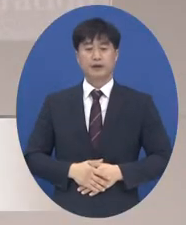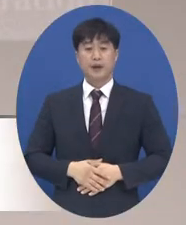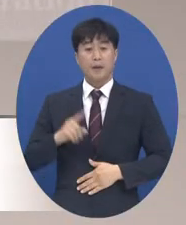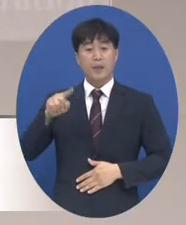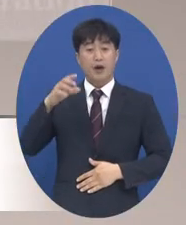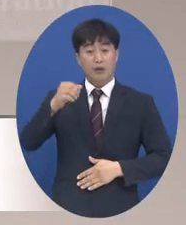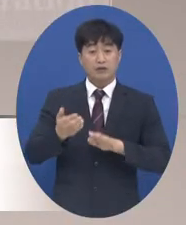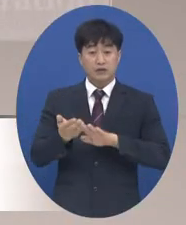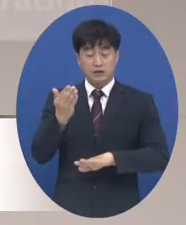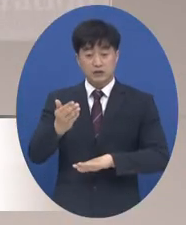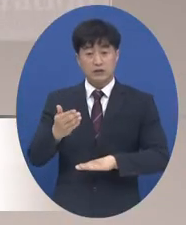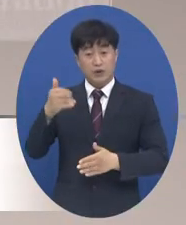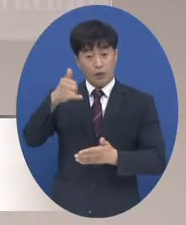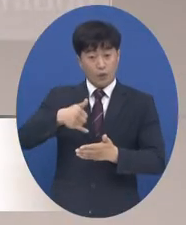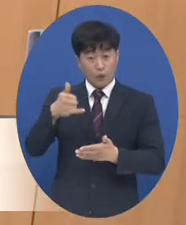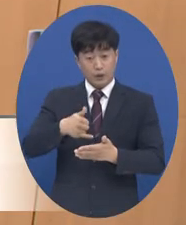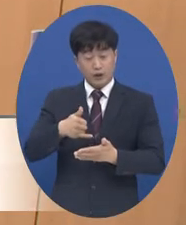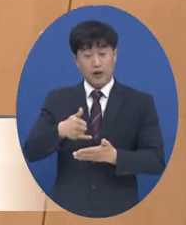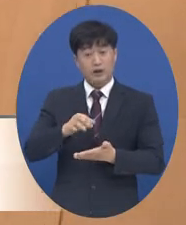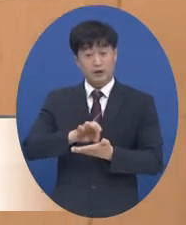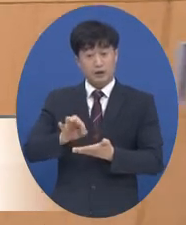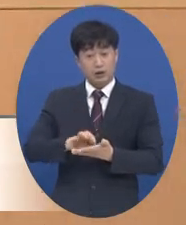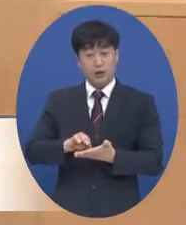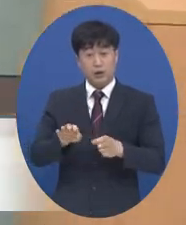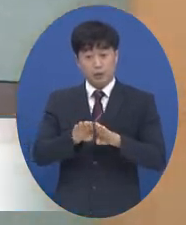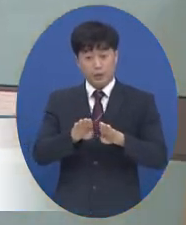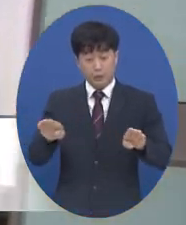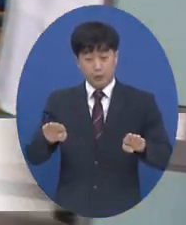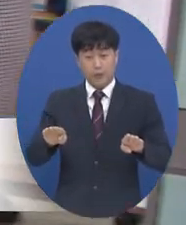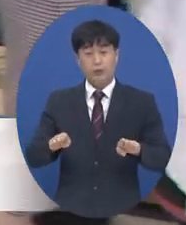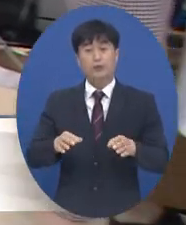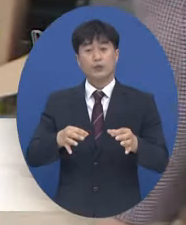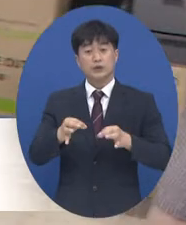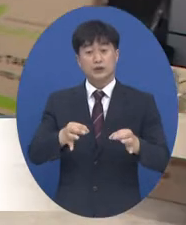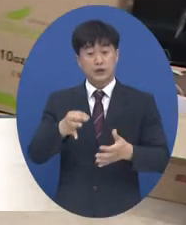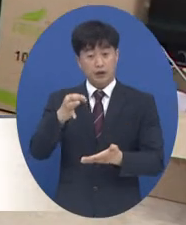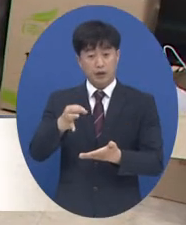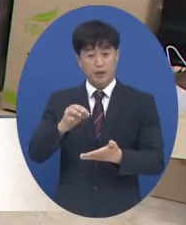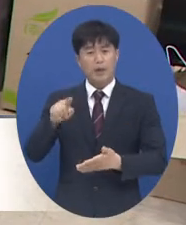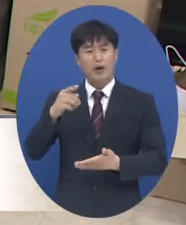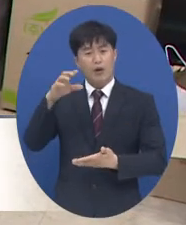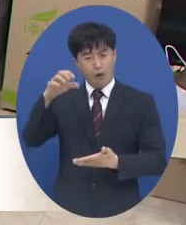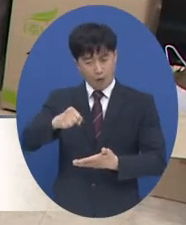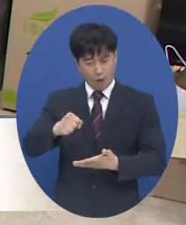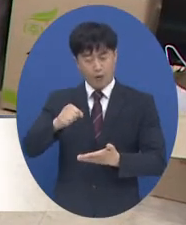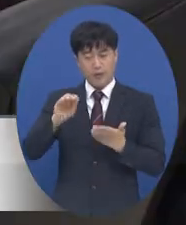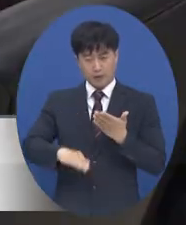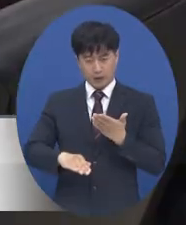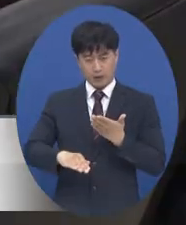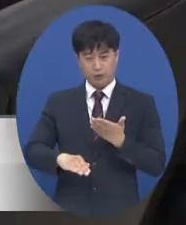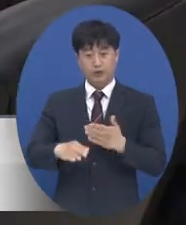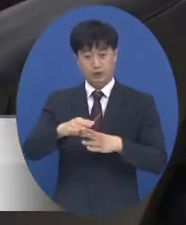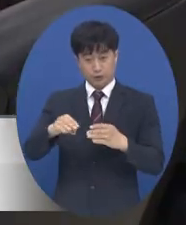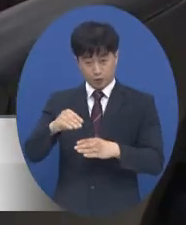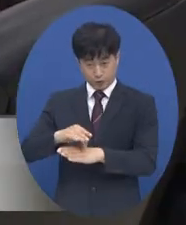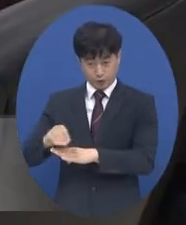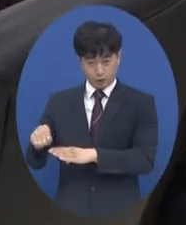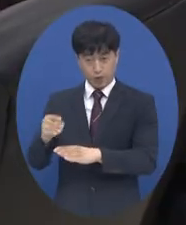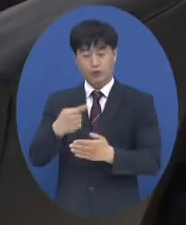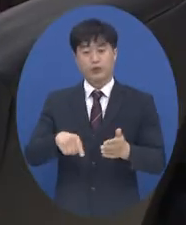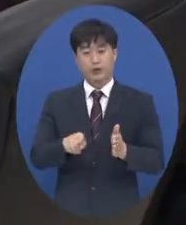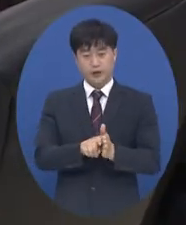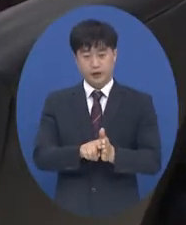100억원이 넘는 건설 공사비 산정 에 쓰이던 표준 시장 단가를 100억원 미만 건설공사 일도 작용하는 효과를 내기 위한 돌자 구체